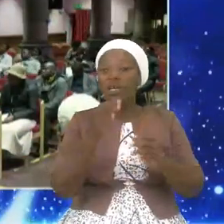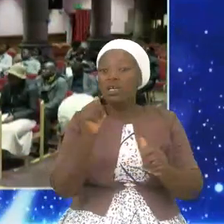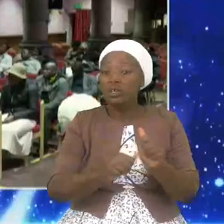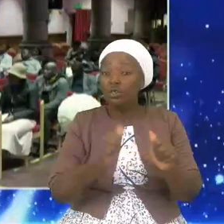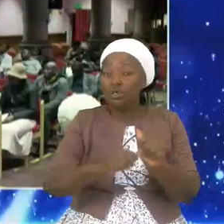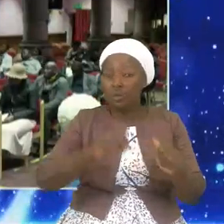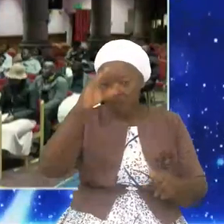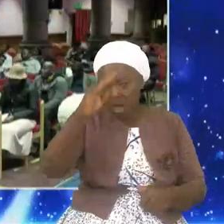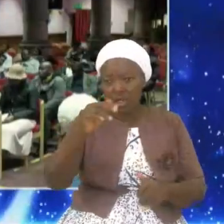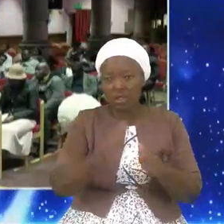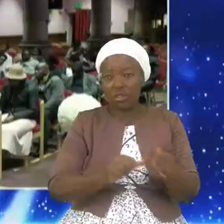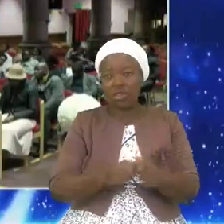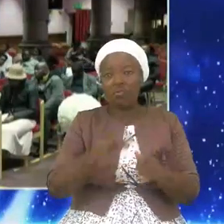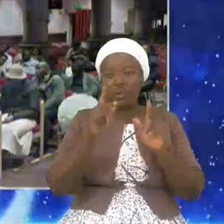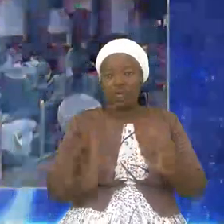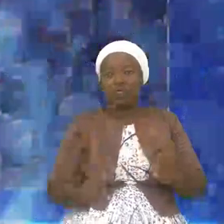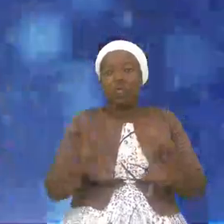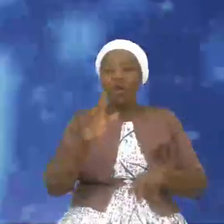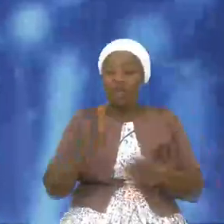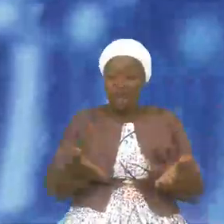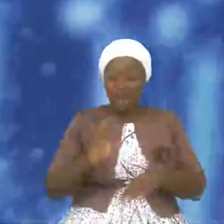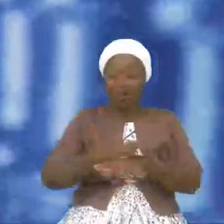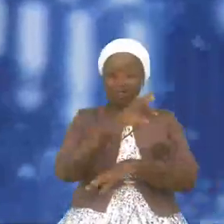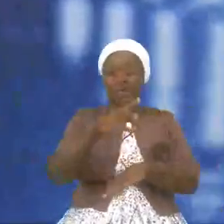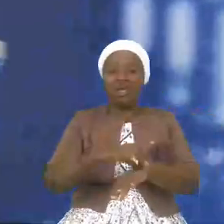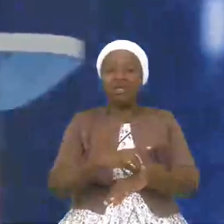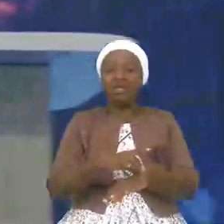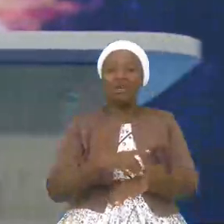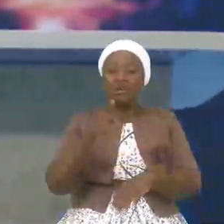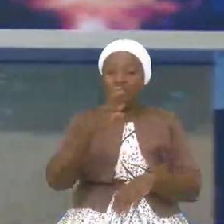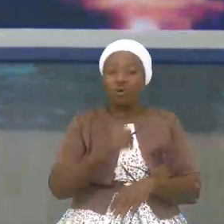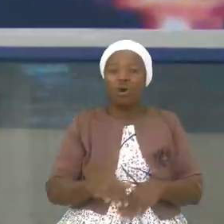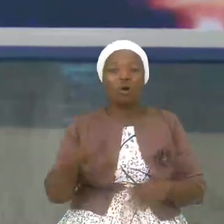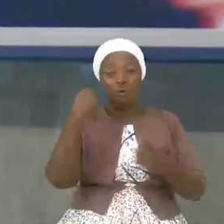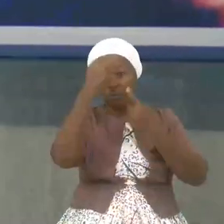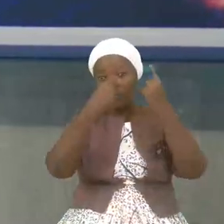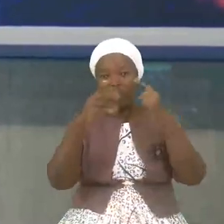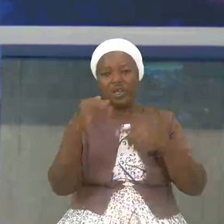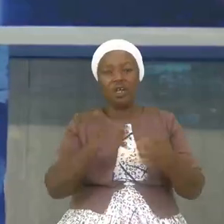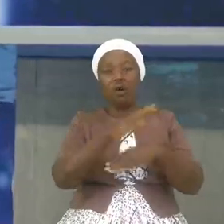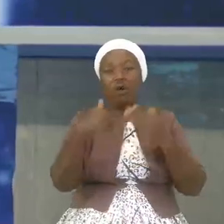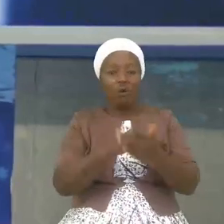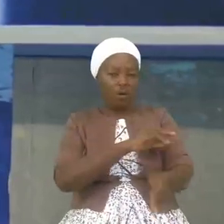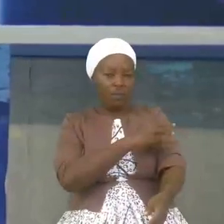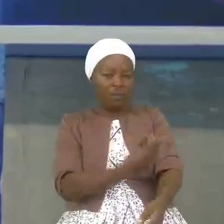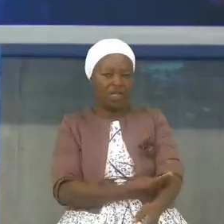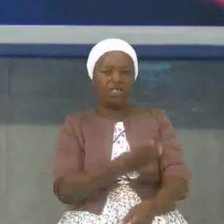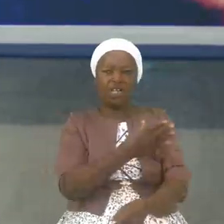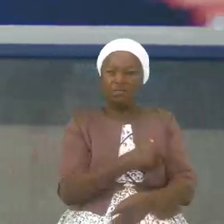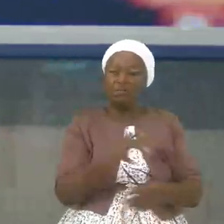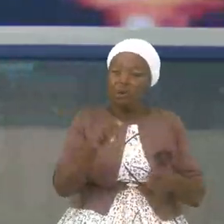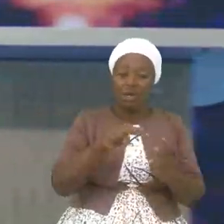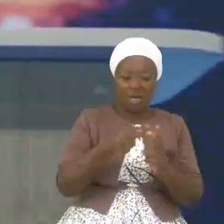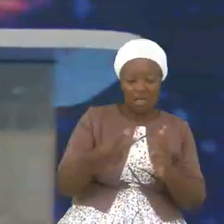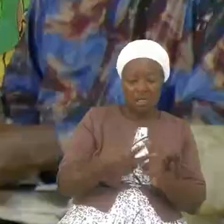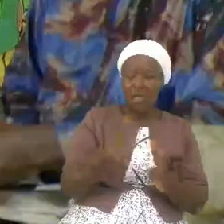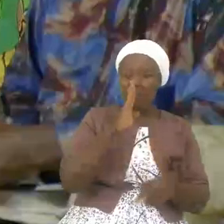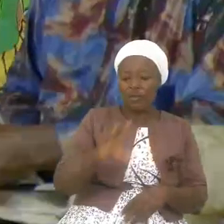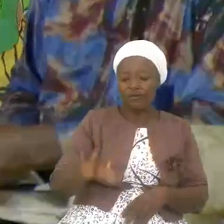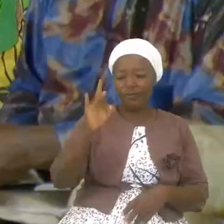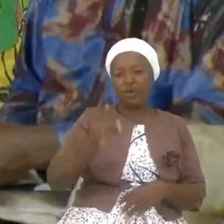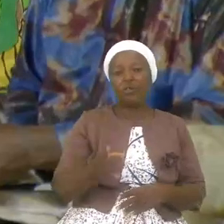homme, toute personne sur la face de la terre, pesé par le Tout-Puissant, soit tu es